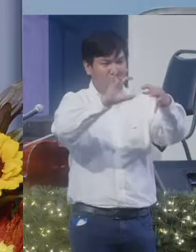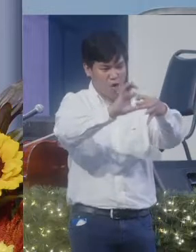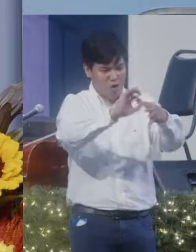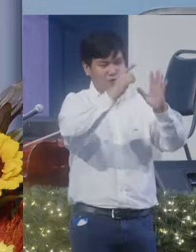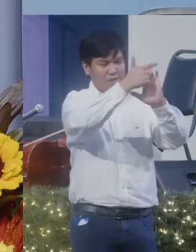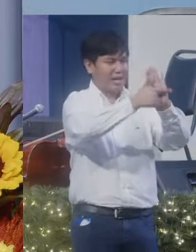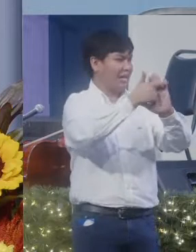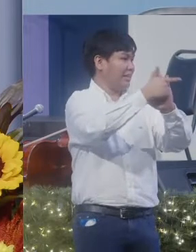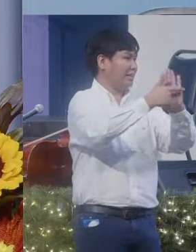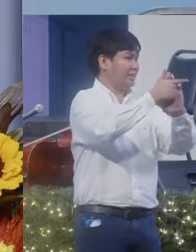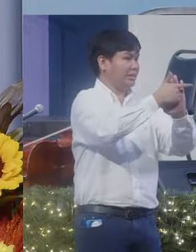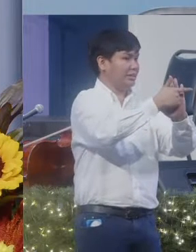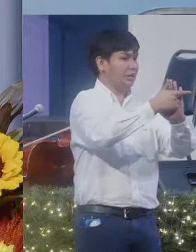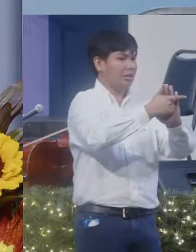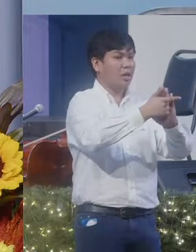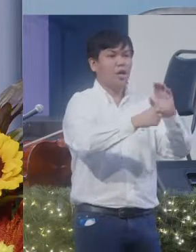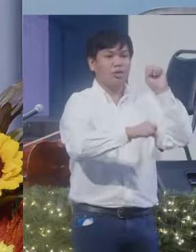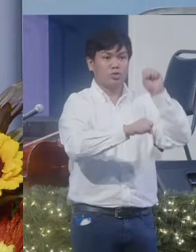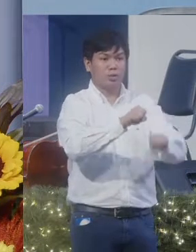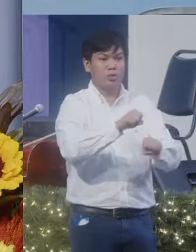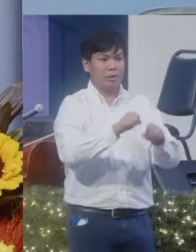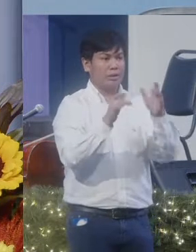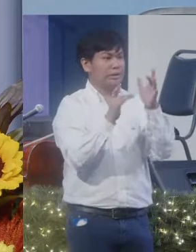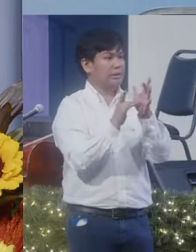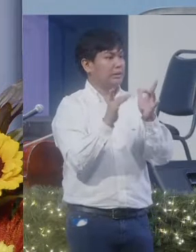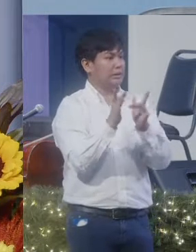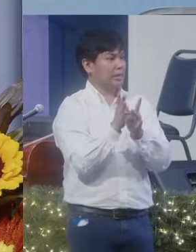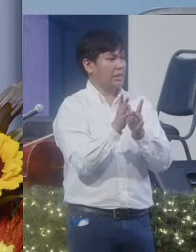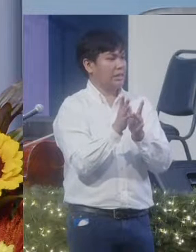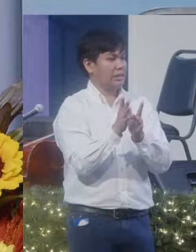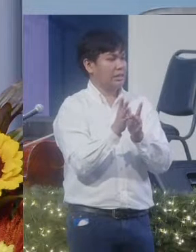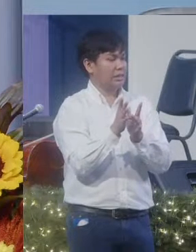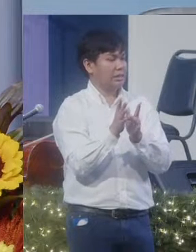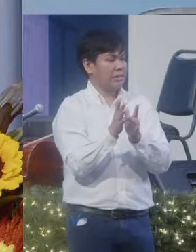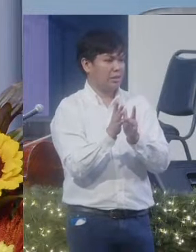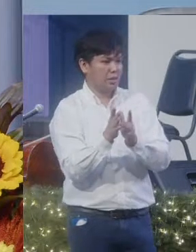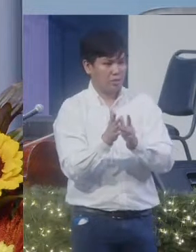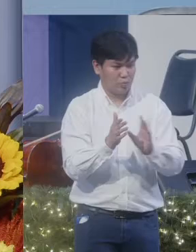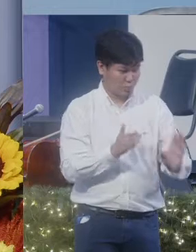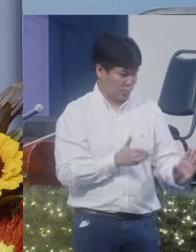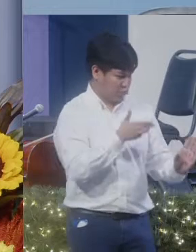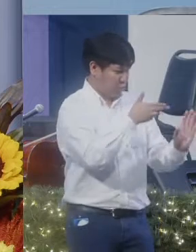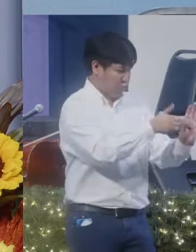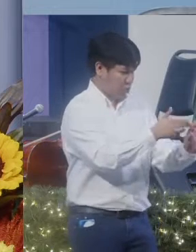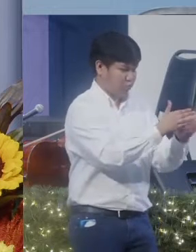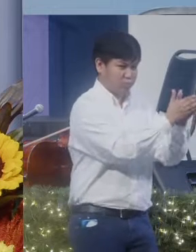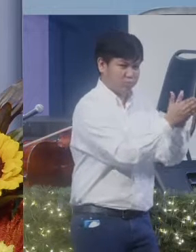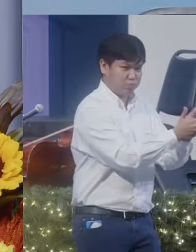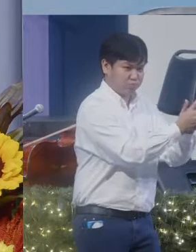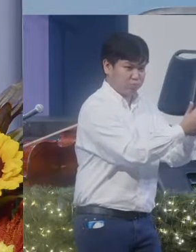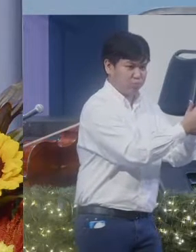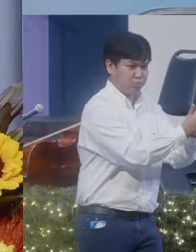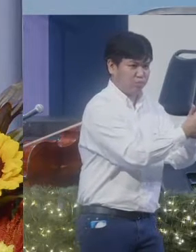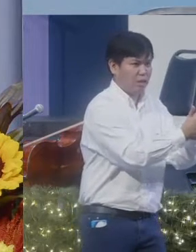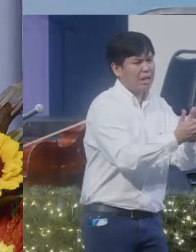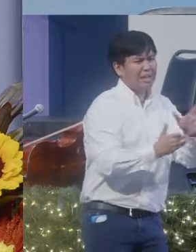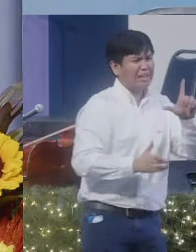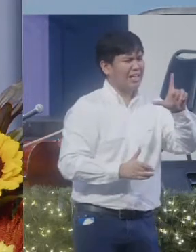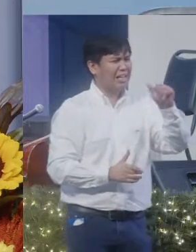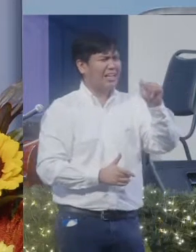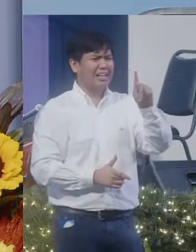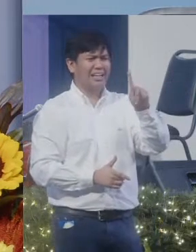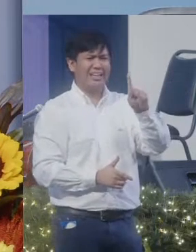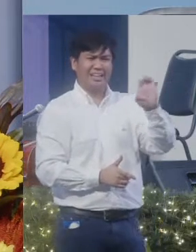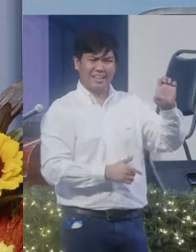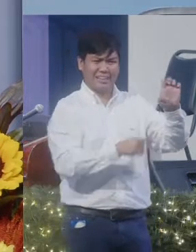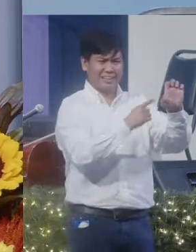lake of Gennesaret. Sea of Galilee po yan. Hindi po siya sea, siya po ay lake. No?